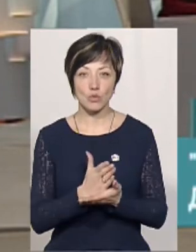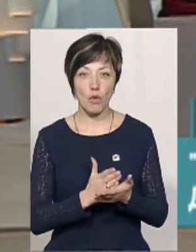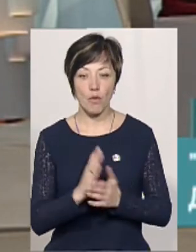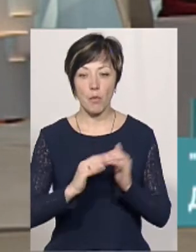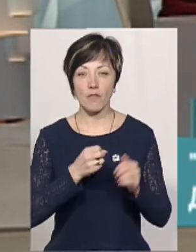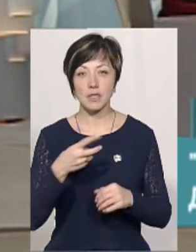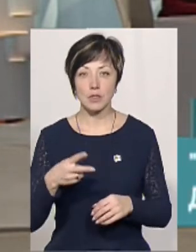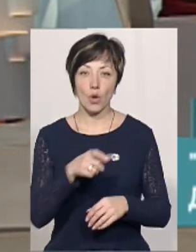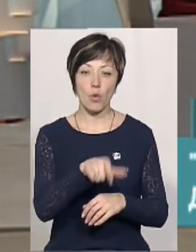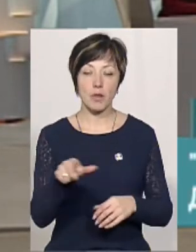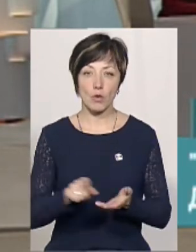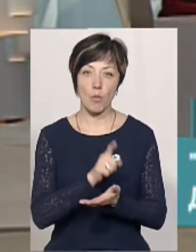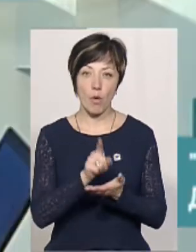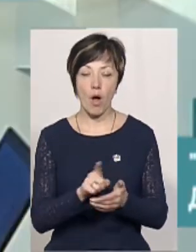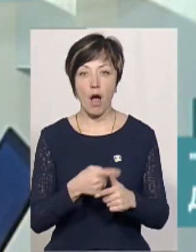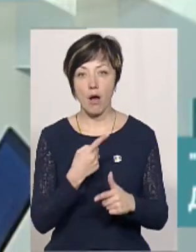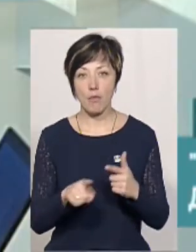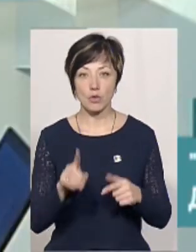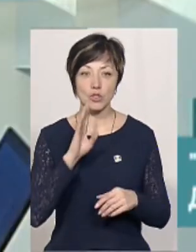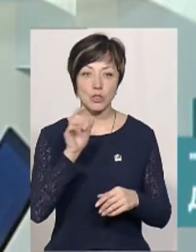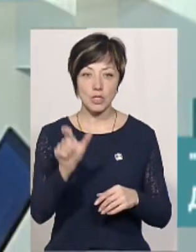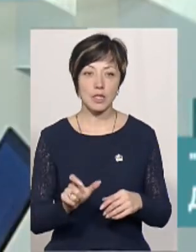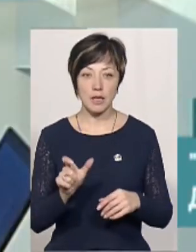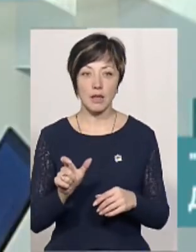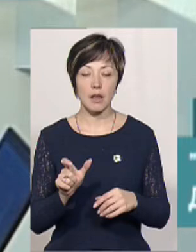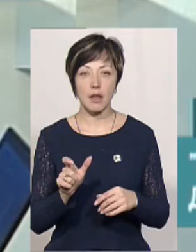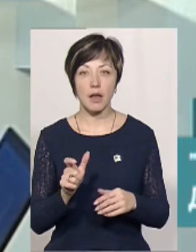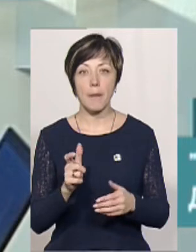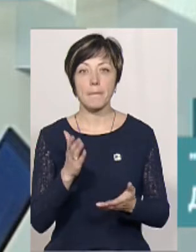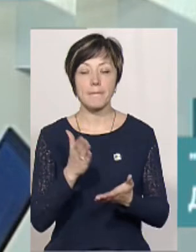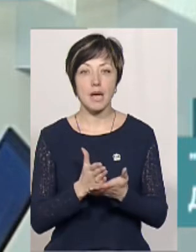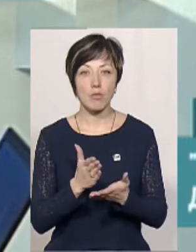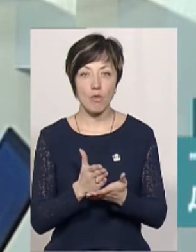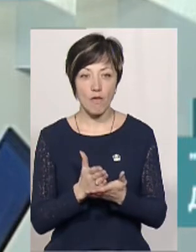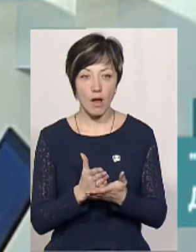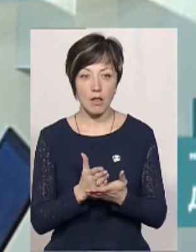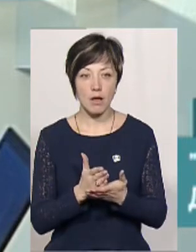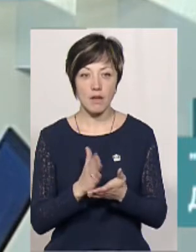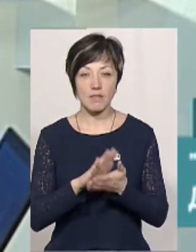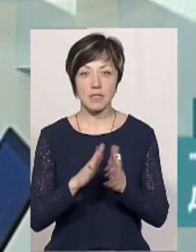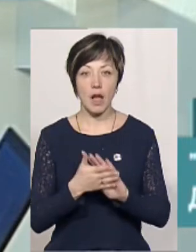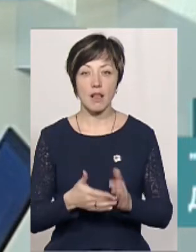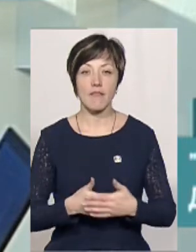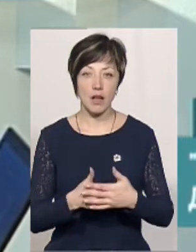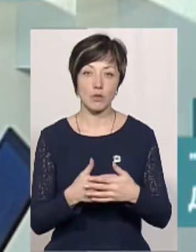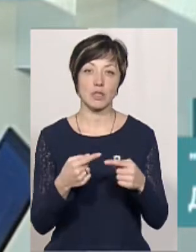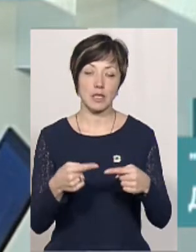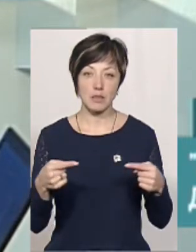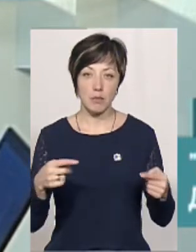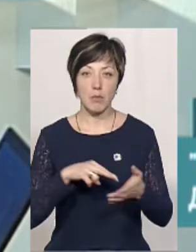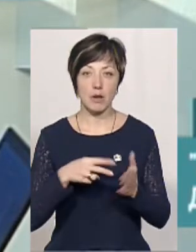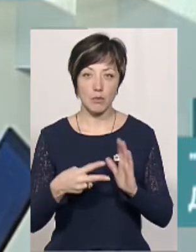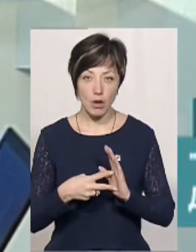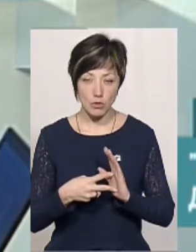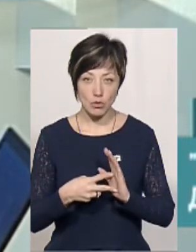службового, професійного чи громадського обов'язку, або щодо жінки, яка завідомо для винного перебувала у стані вагітності. І так само